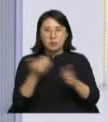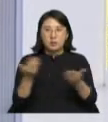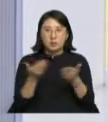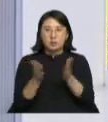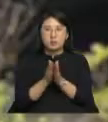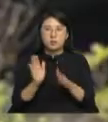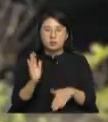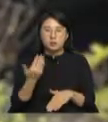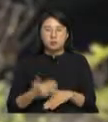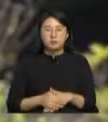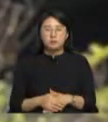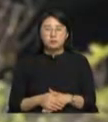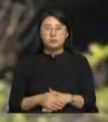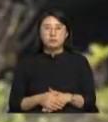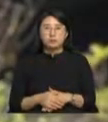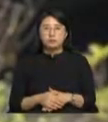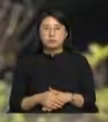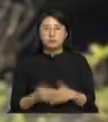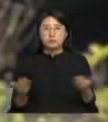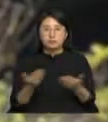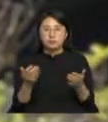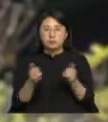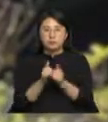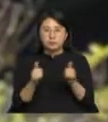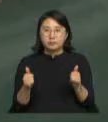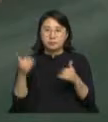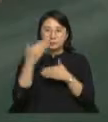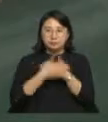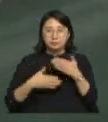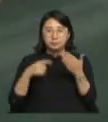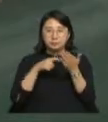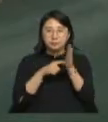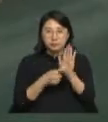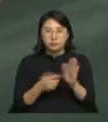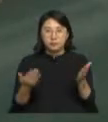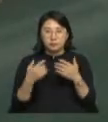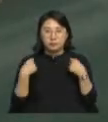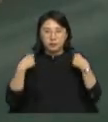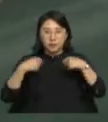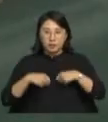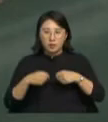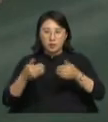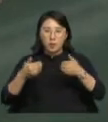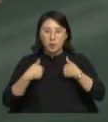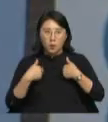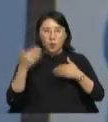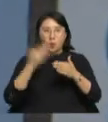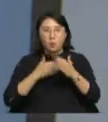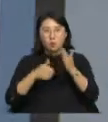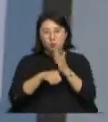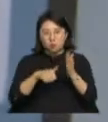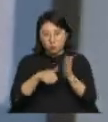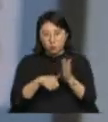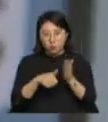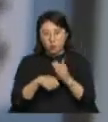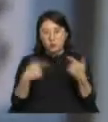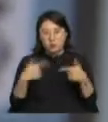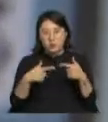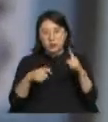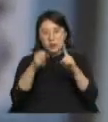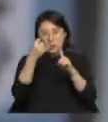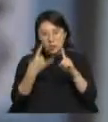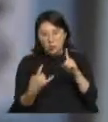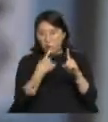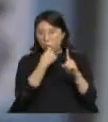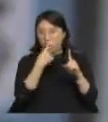업무를 시작해야 합니다. 또 종사자들의 증상을 비롯해서 작업복과 작업화 등 공용 물품을 매일 1회